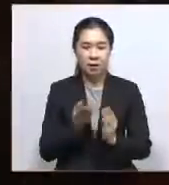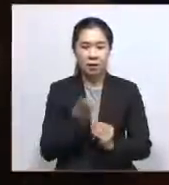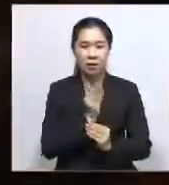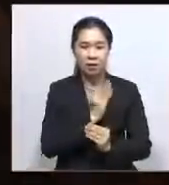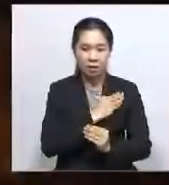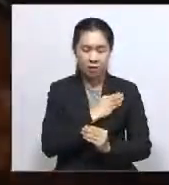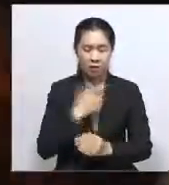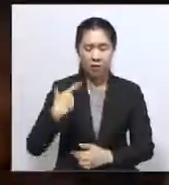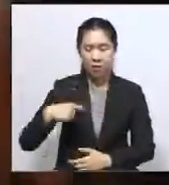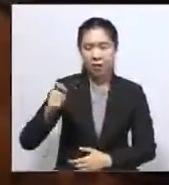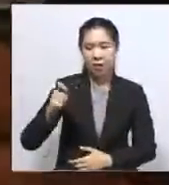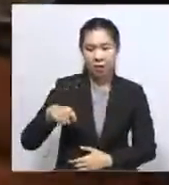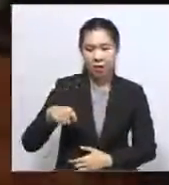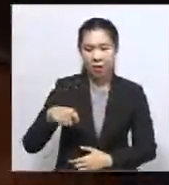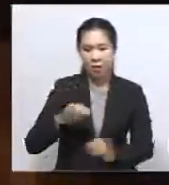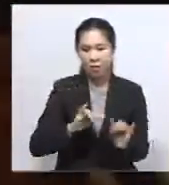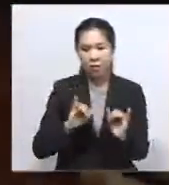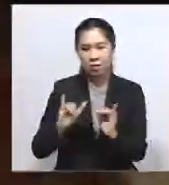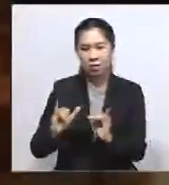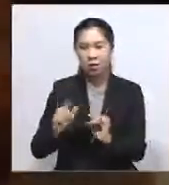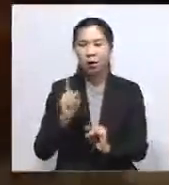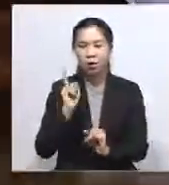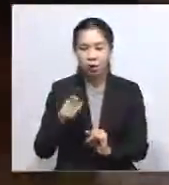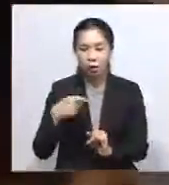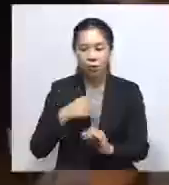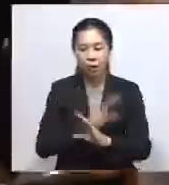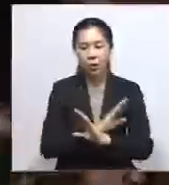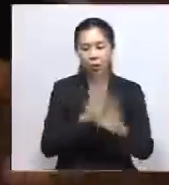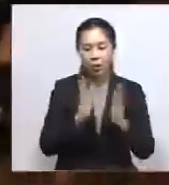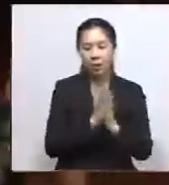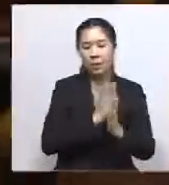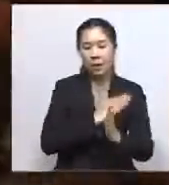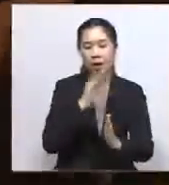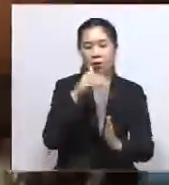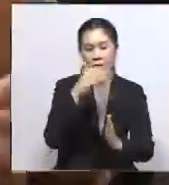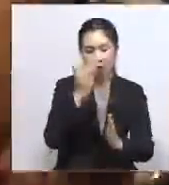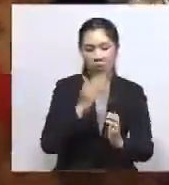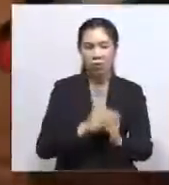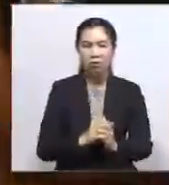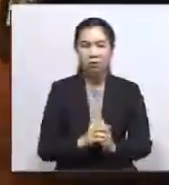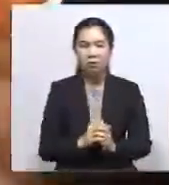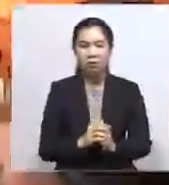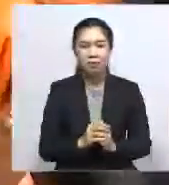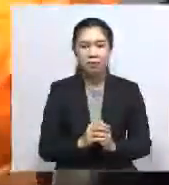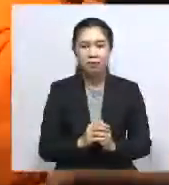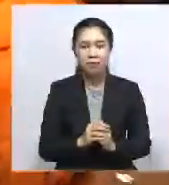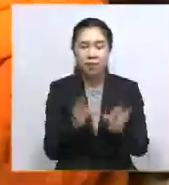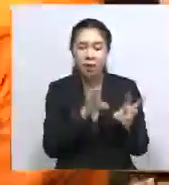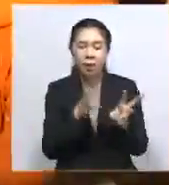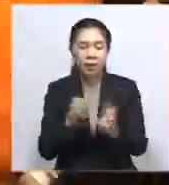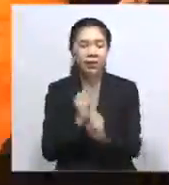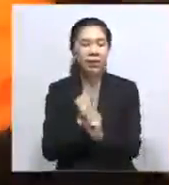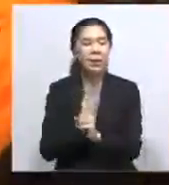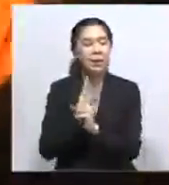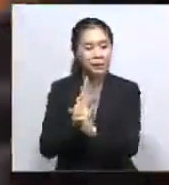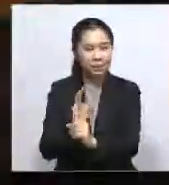หรือขึ้นศาลจึงต้องมีการสละสมณเพศก่อนโดยไม่ได้เป็นการสมัครใจลาสิกขาซึ่งทั้งหมดมีวิธีปฏิบัติอยู่